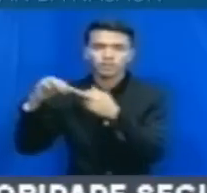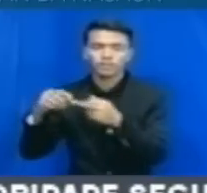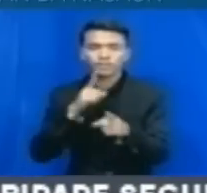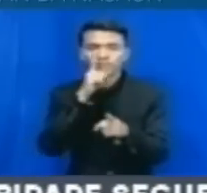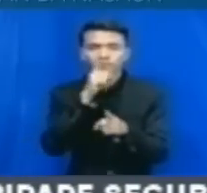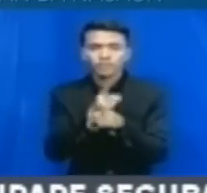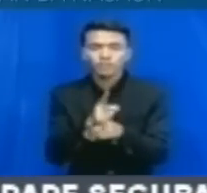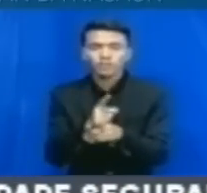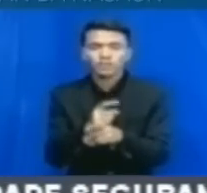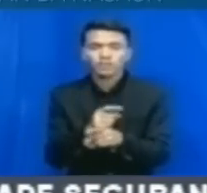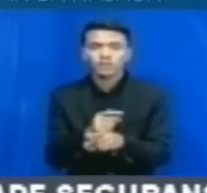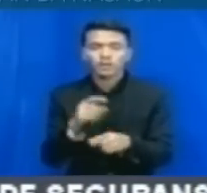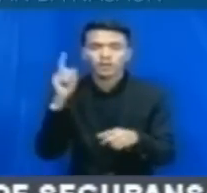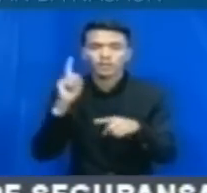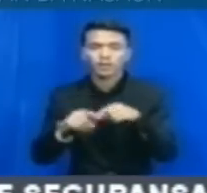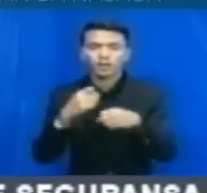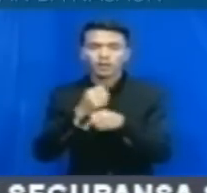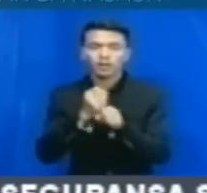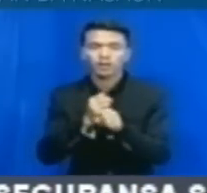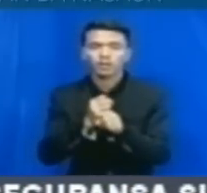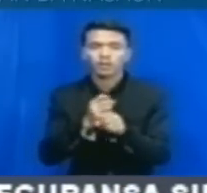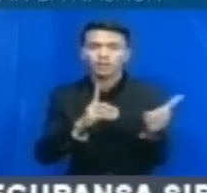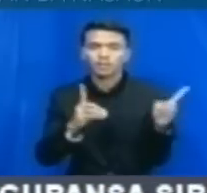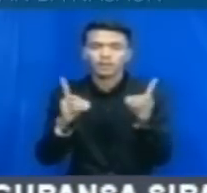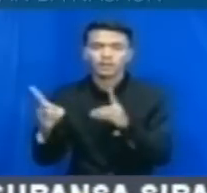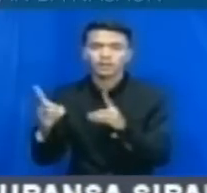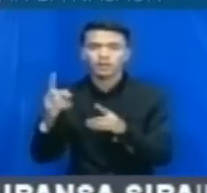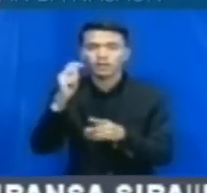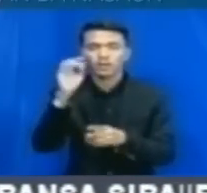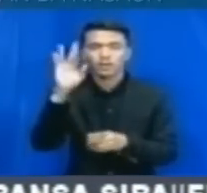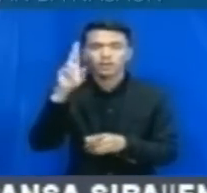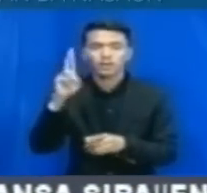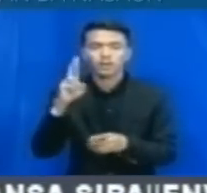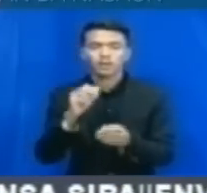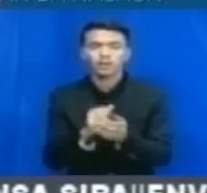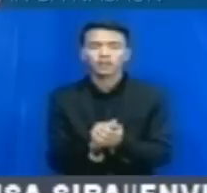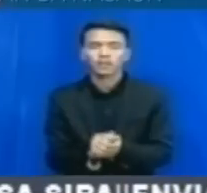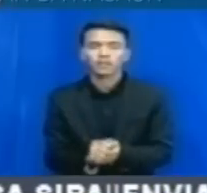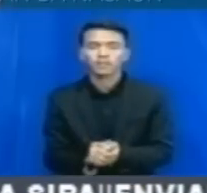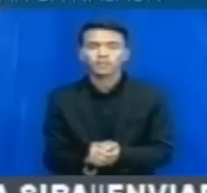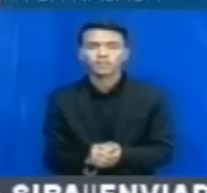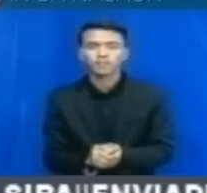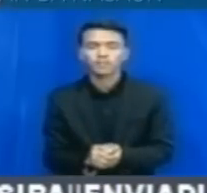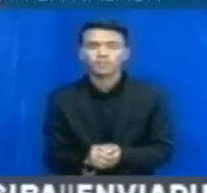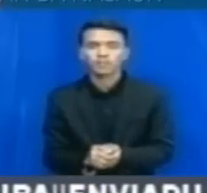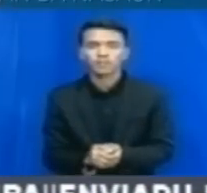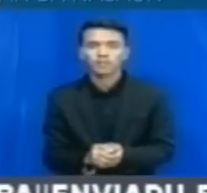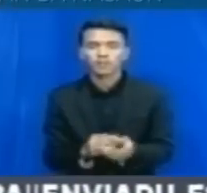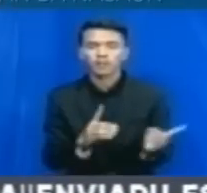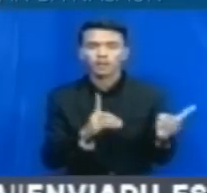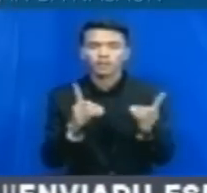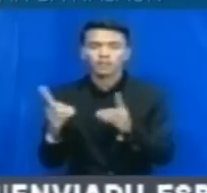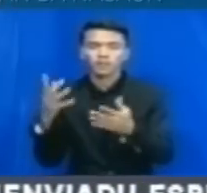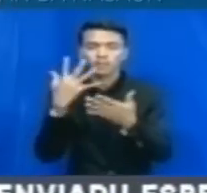de la merese atau aplikatir la merese mas atau aplika apresentasan peredika medida kuasa ida deke adekuado liu maka aplika